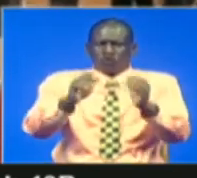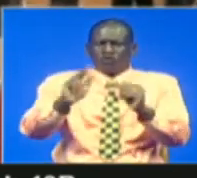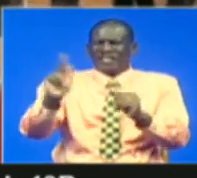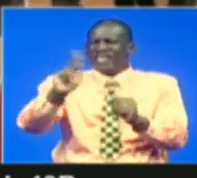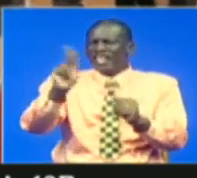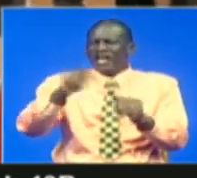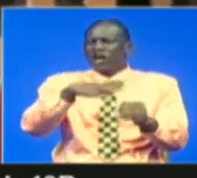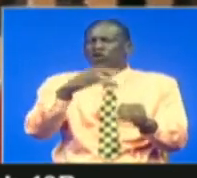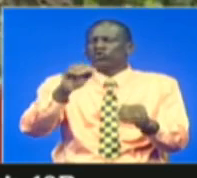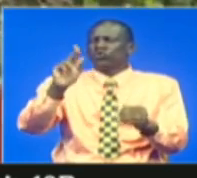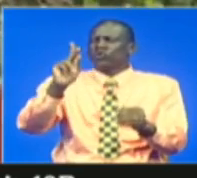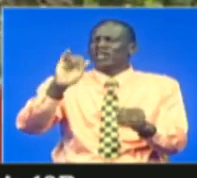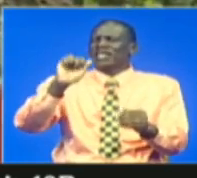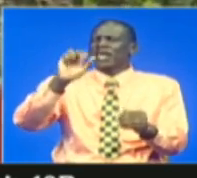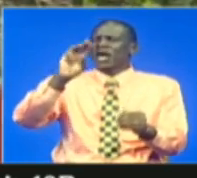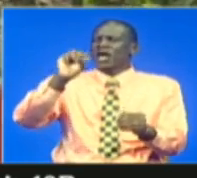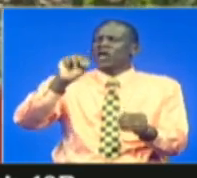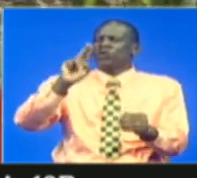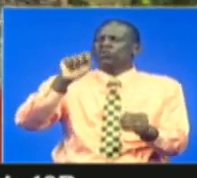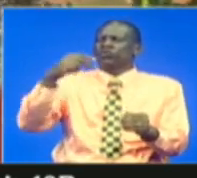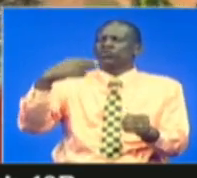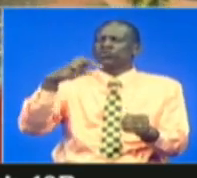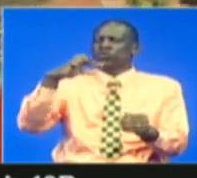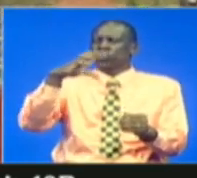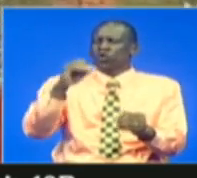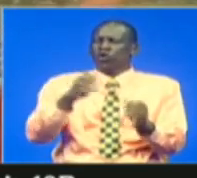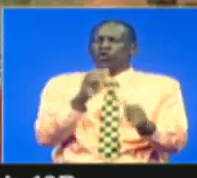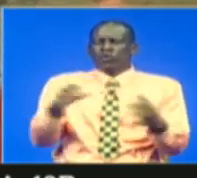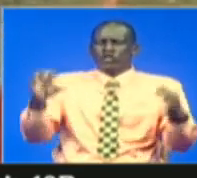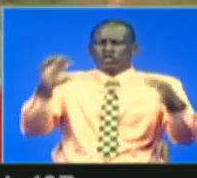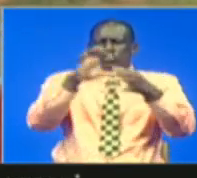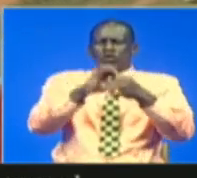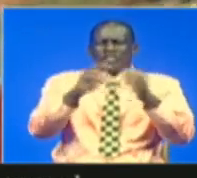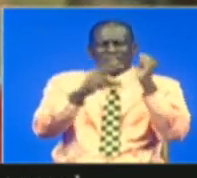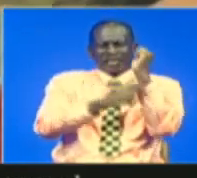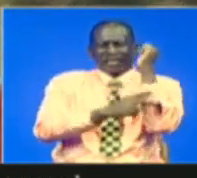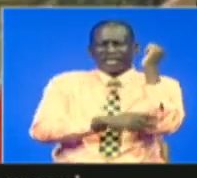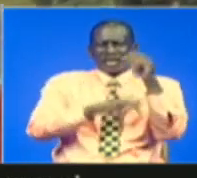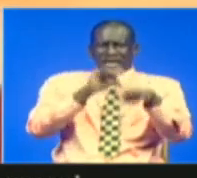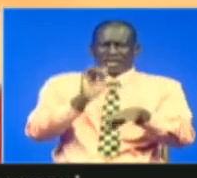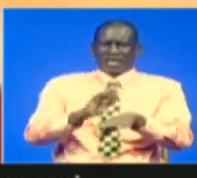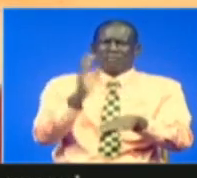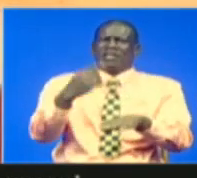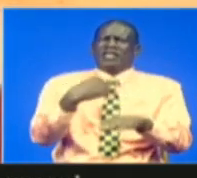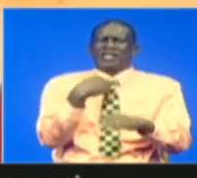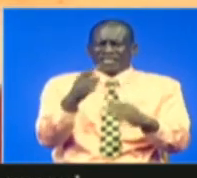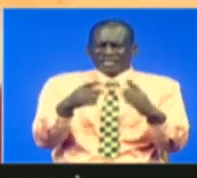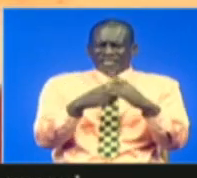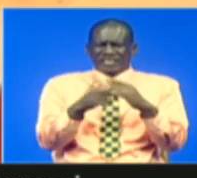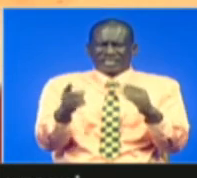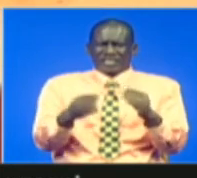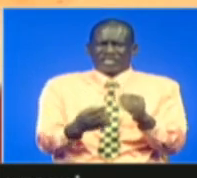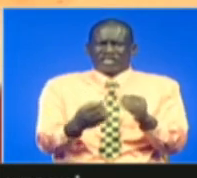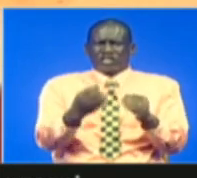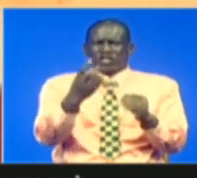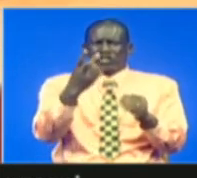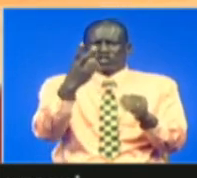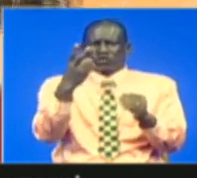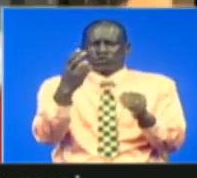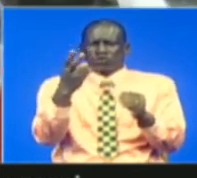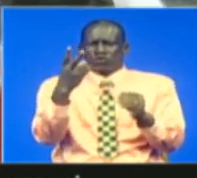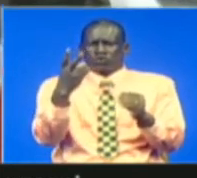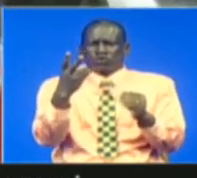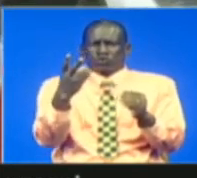kuelekea Kiamutugo inaunganisha Kirinyaga na Embu ambayo wanasema ilianzishwa Novemba 29 mwaka